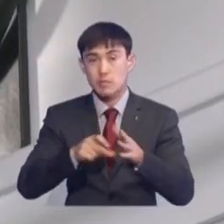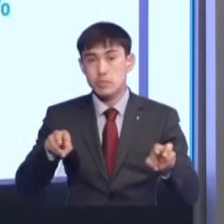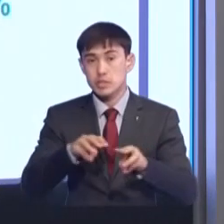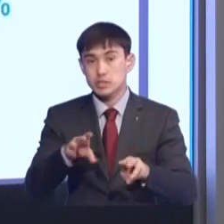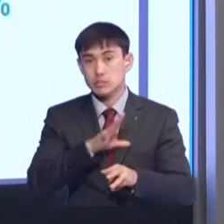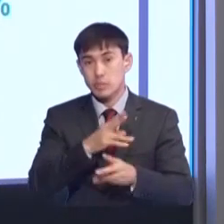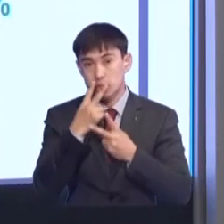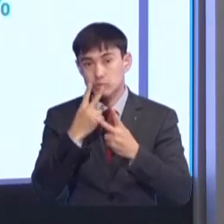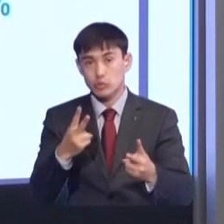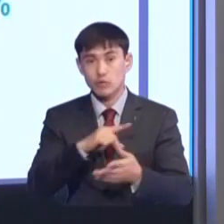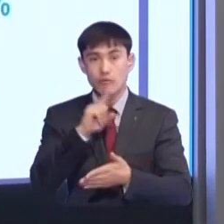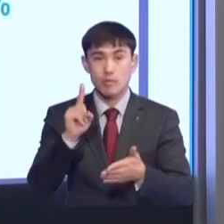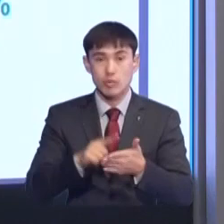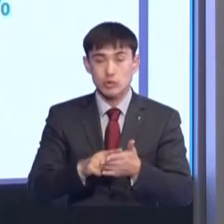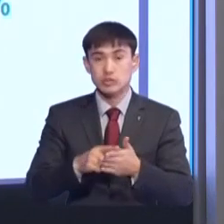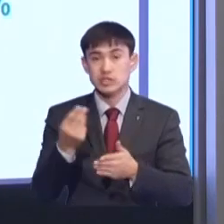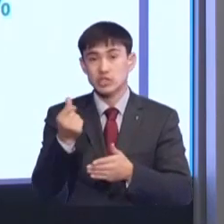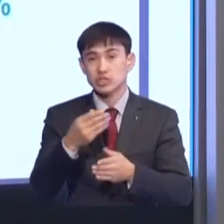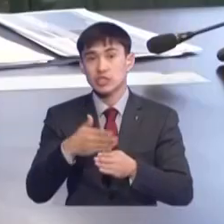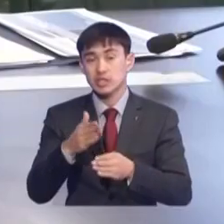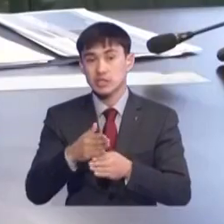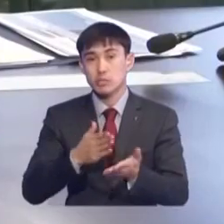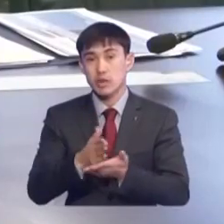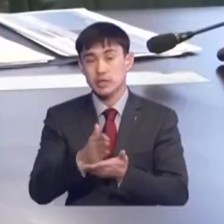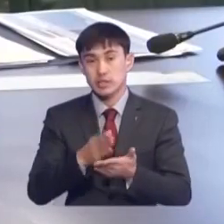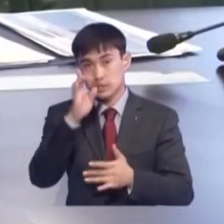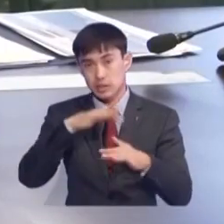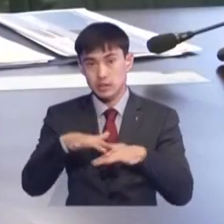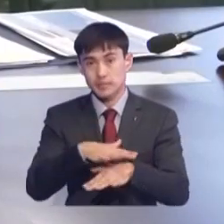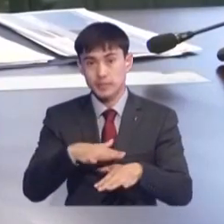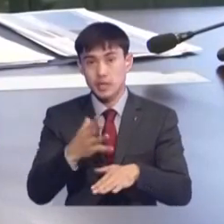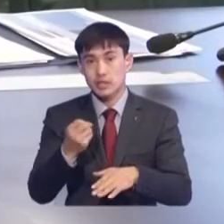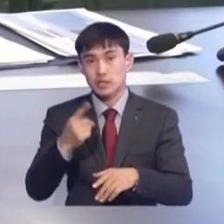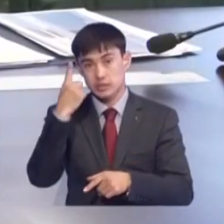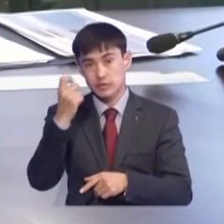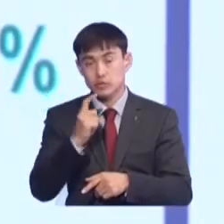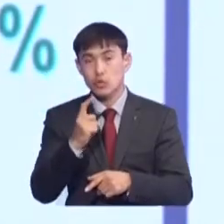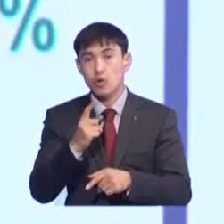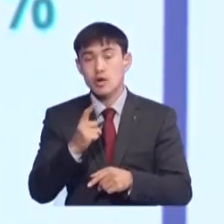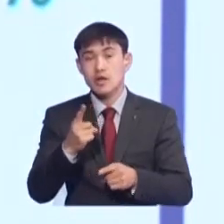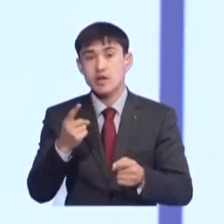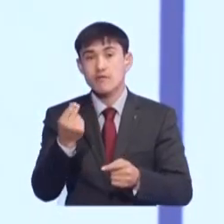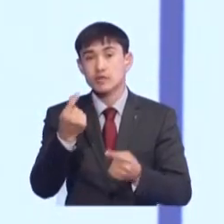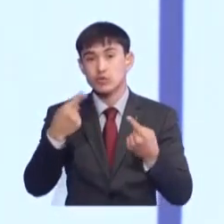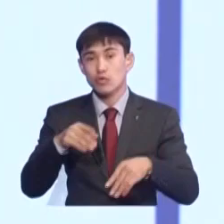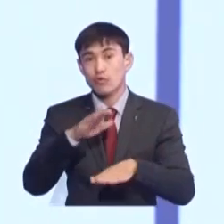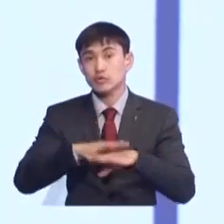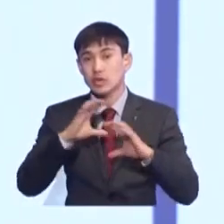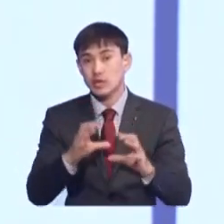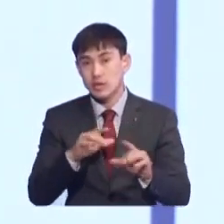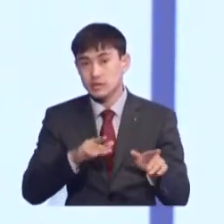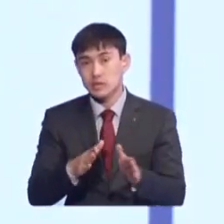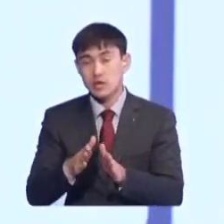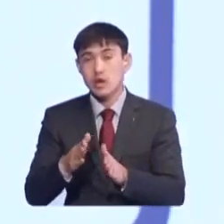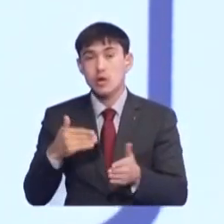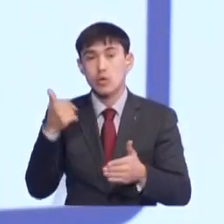кабмина был рассмотрен вопрос о денежно-кредитной политике страны так стало известно что хотя инфляционный фонд сохраняется в